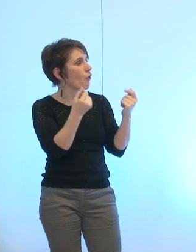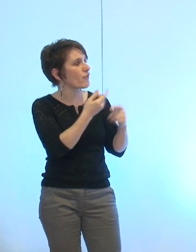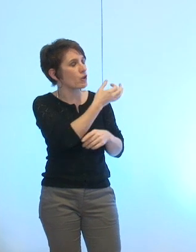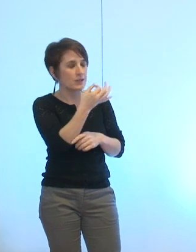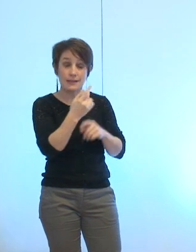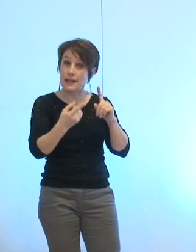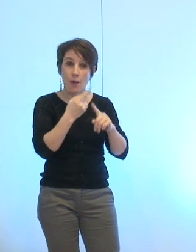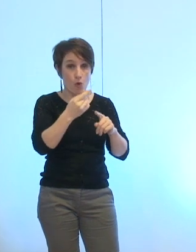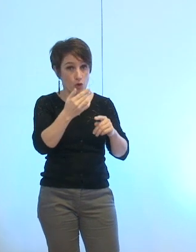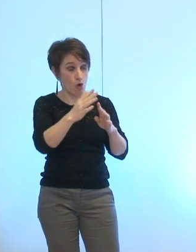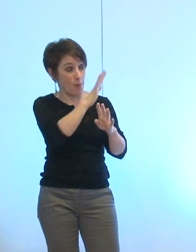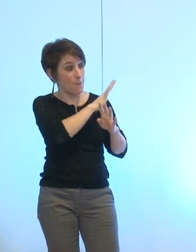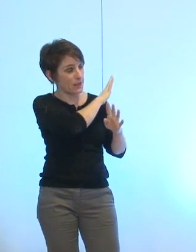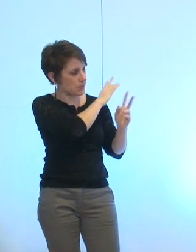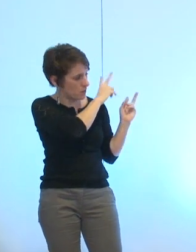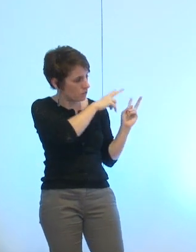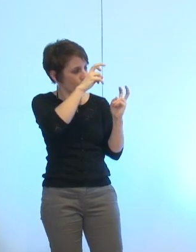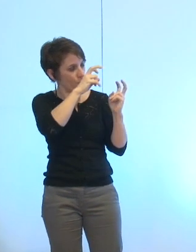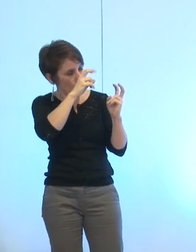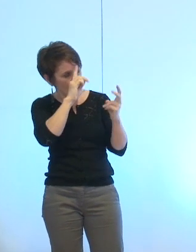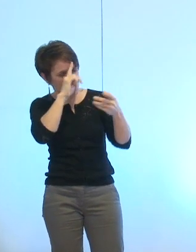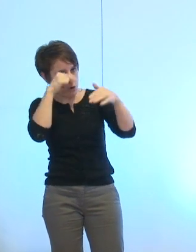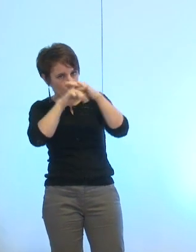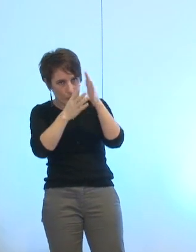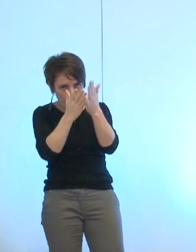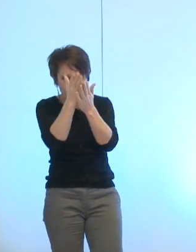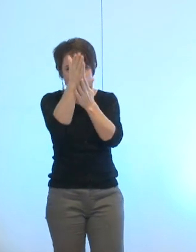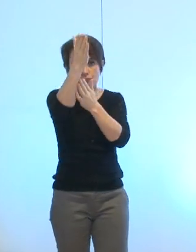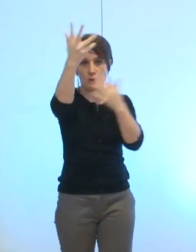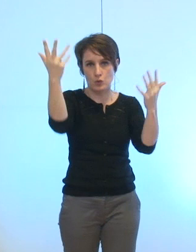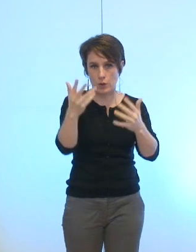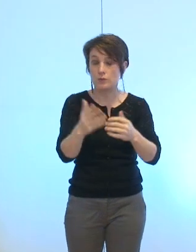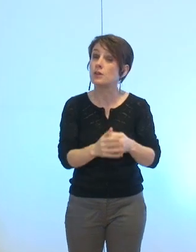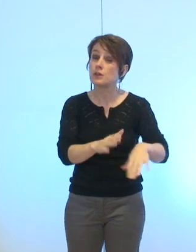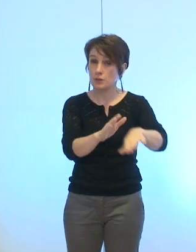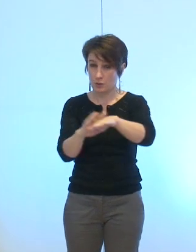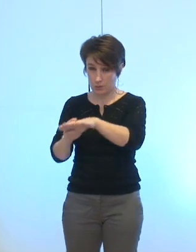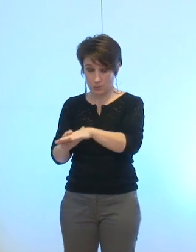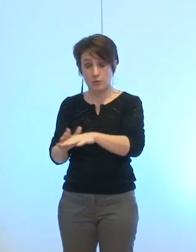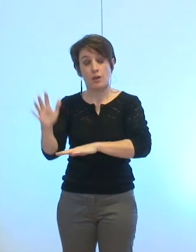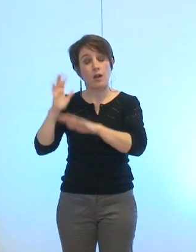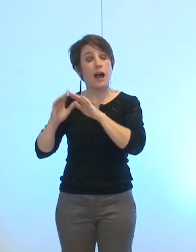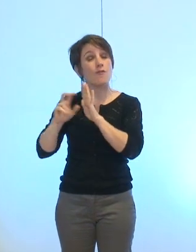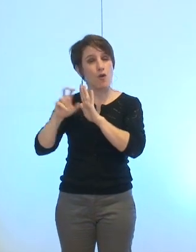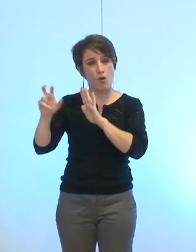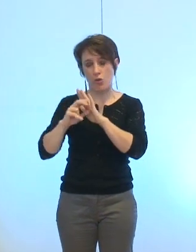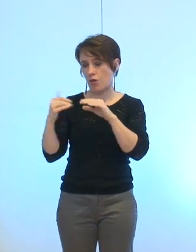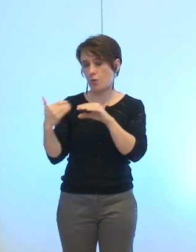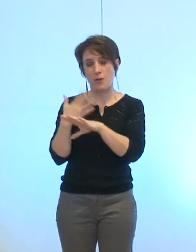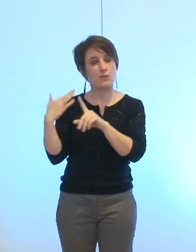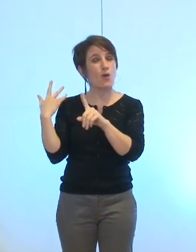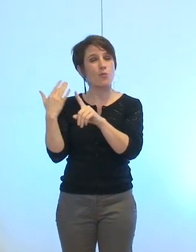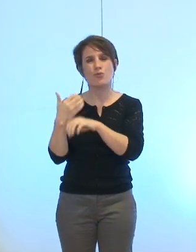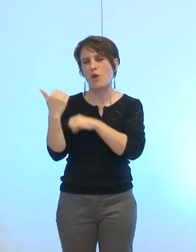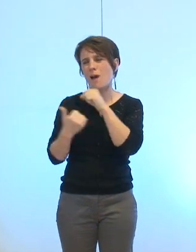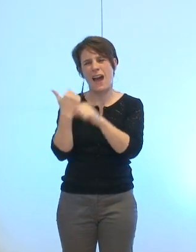on sait où on va et je crois qu'il est utile de rappeler que Grenoble revient de loin revient des années noires o un système de